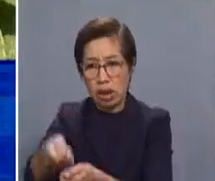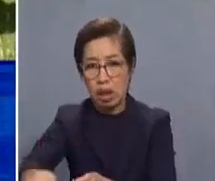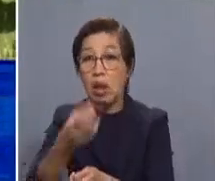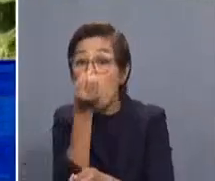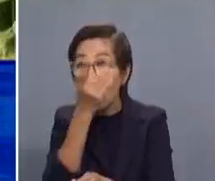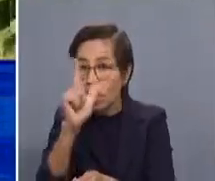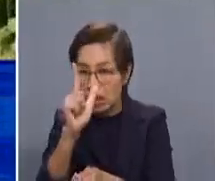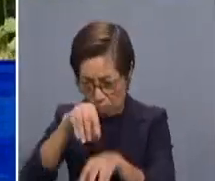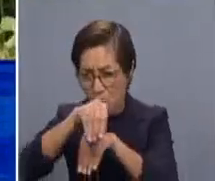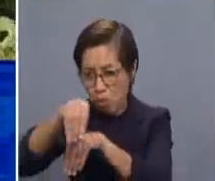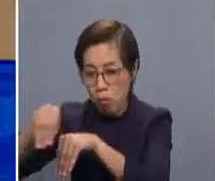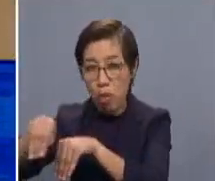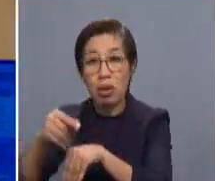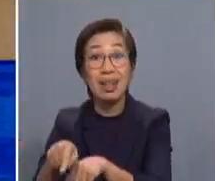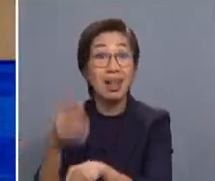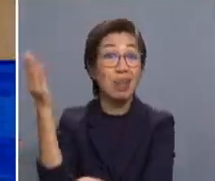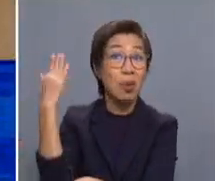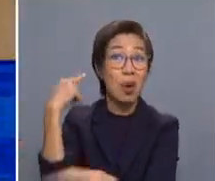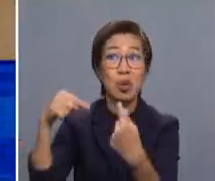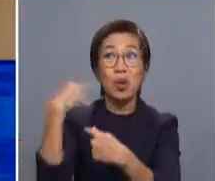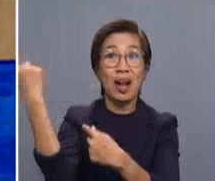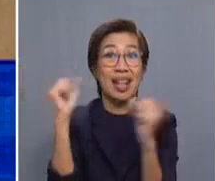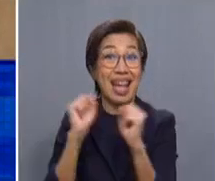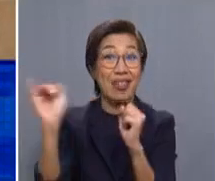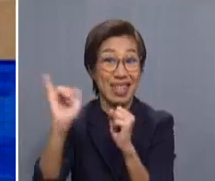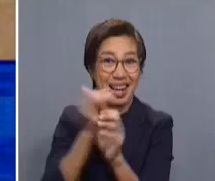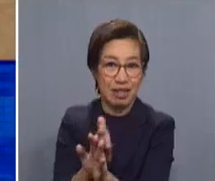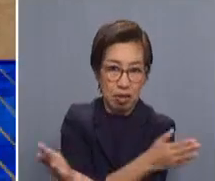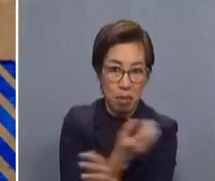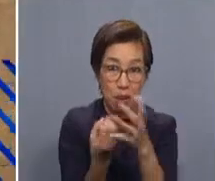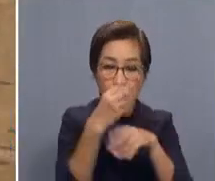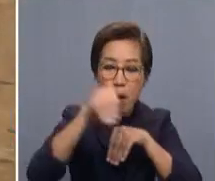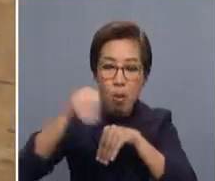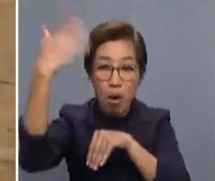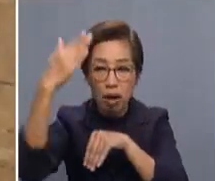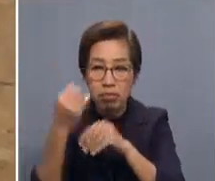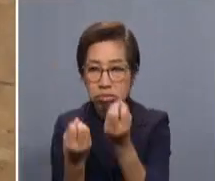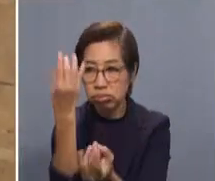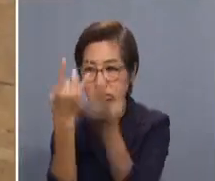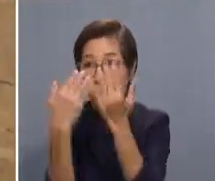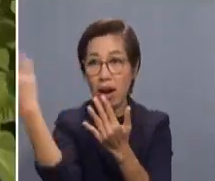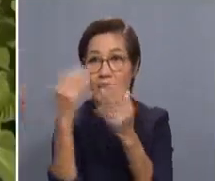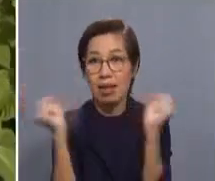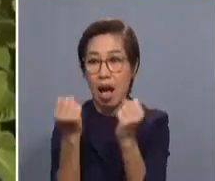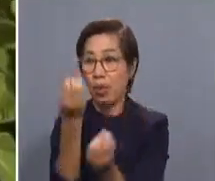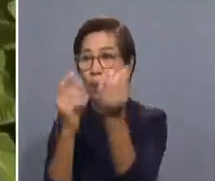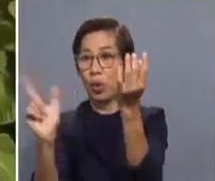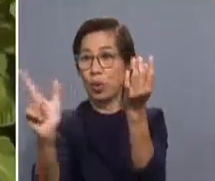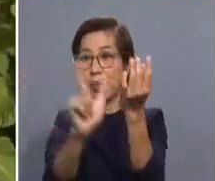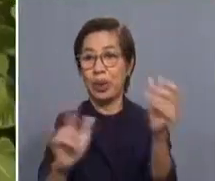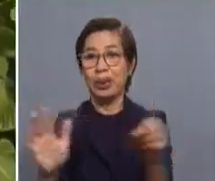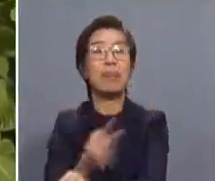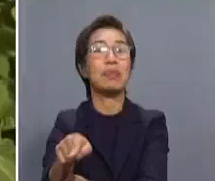บุกทานตะวันกันกระปุกกันไปตอนที่ยังไม่ให้นักท่องเที่ยวหรอกครับพอนั้นคนที่ปุ๊บก็อันนี้นะคะกลายเป็นจุดดึง